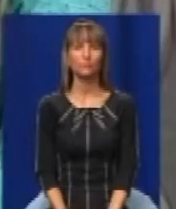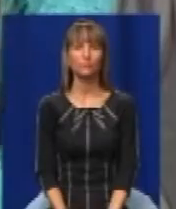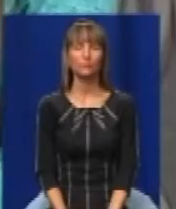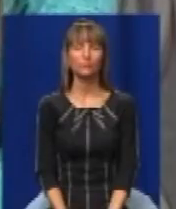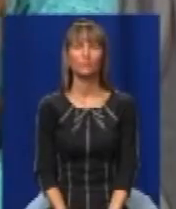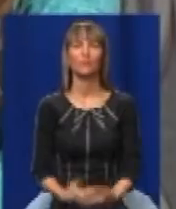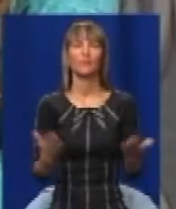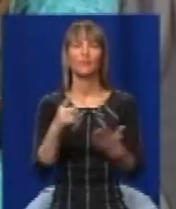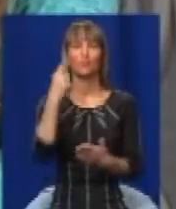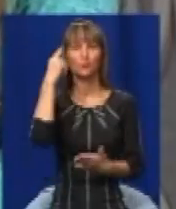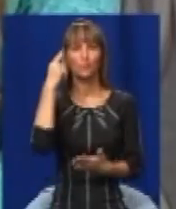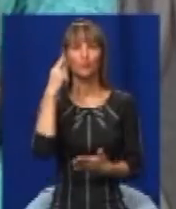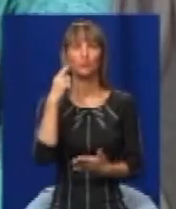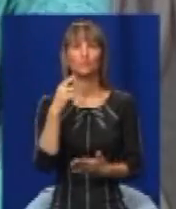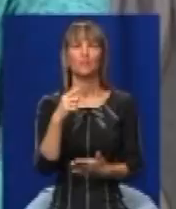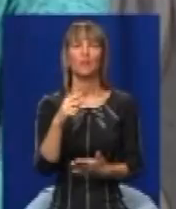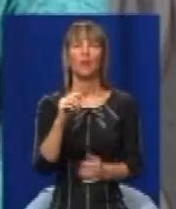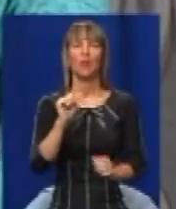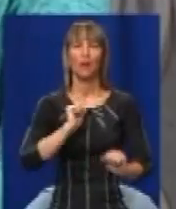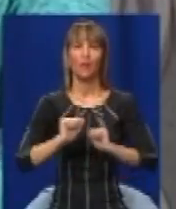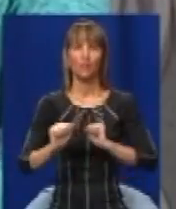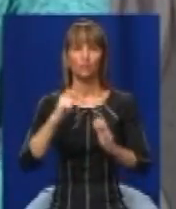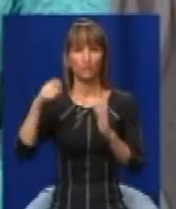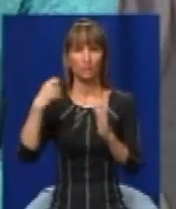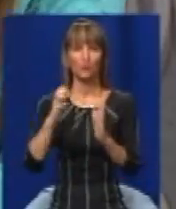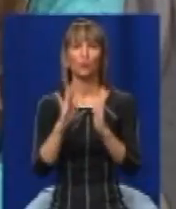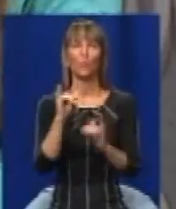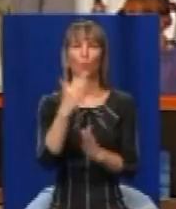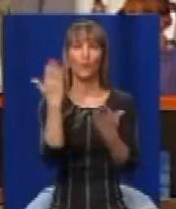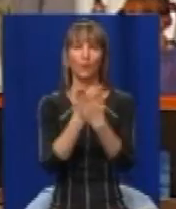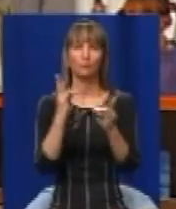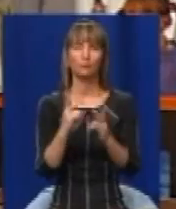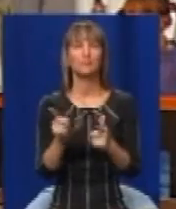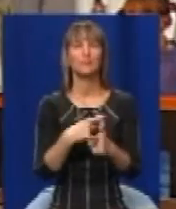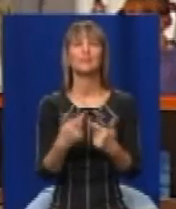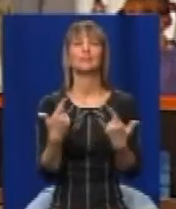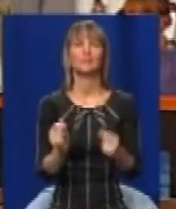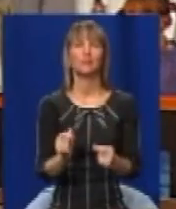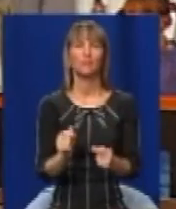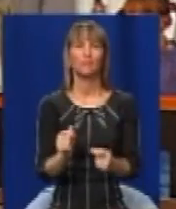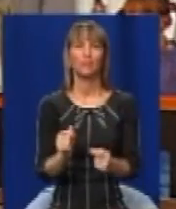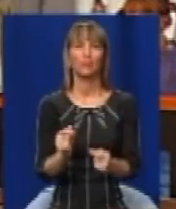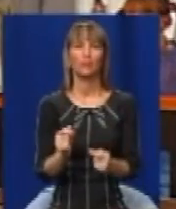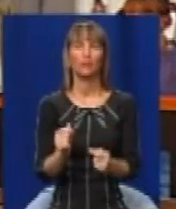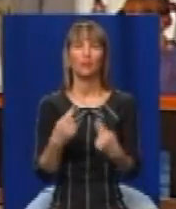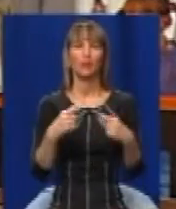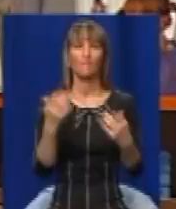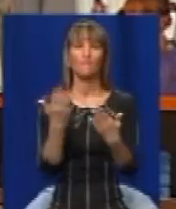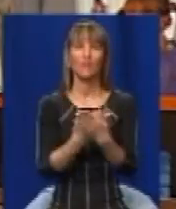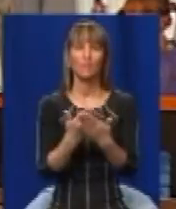Ну, а як ти думаєш, до речі, а чи режисери взагалі тільки у кіно потрібні, чи де? Ні, ще в фільмах,